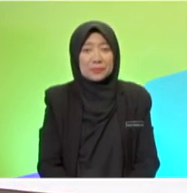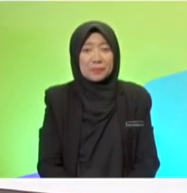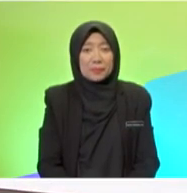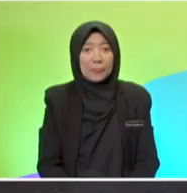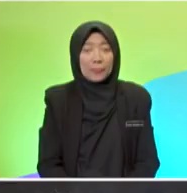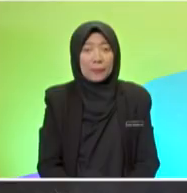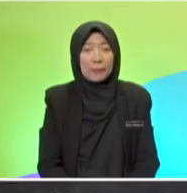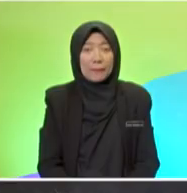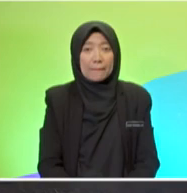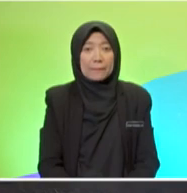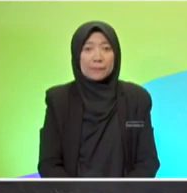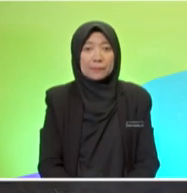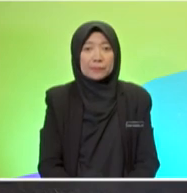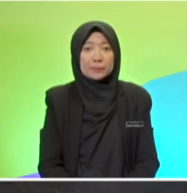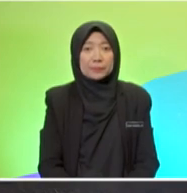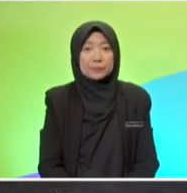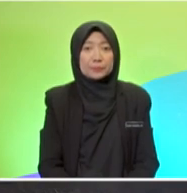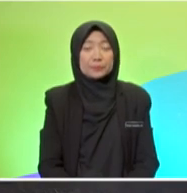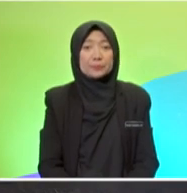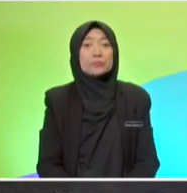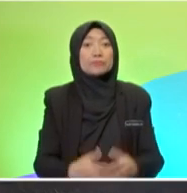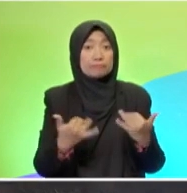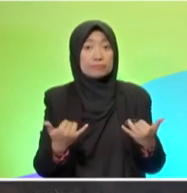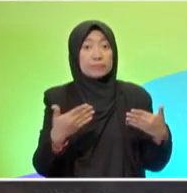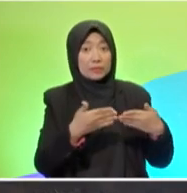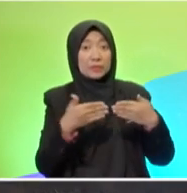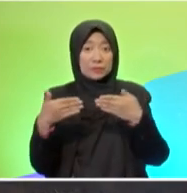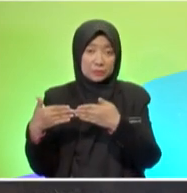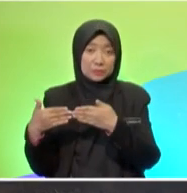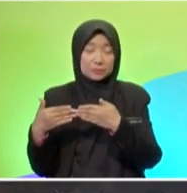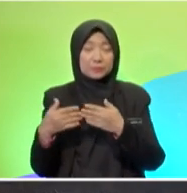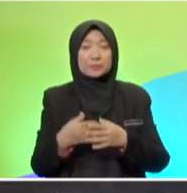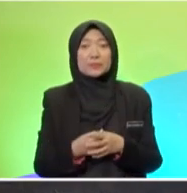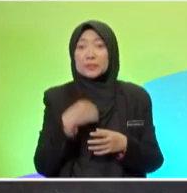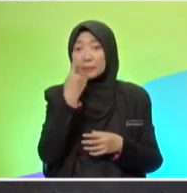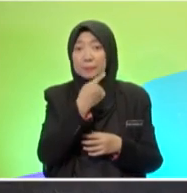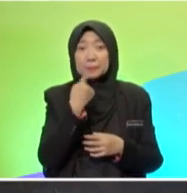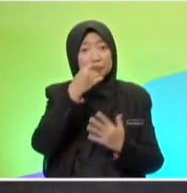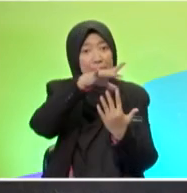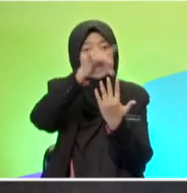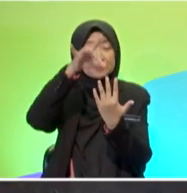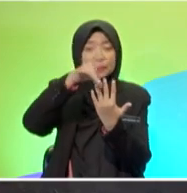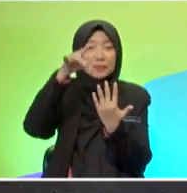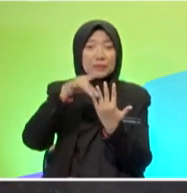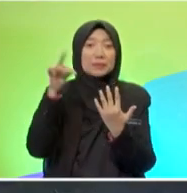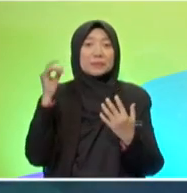kita akan masuk kepada situasi yang seterusnya Oke sampai anak pilih